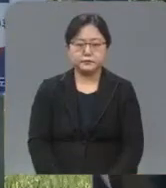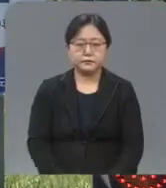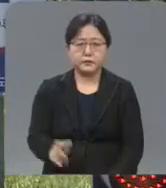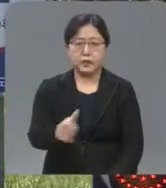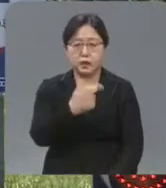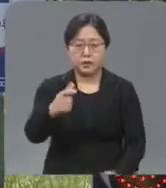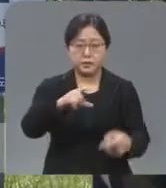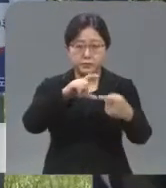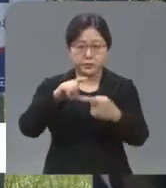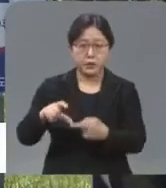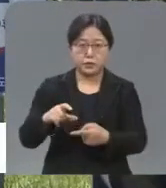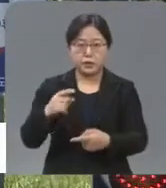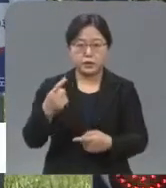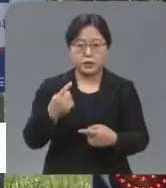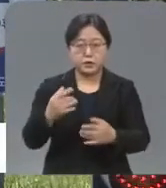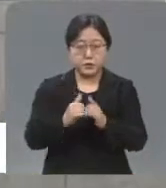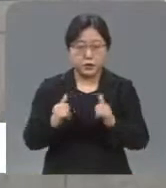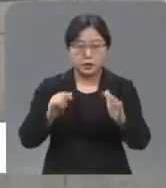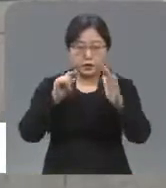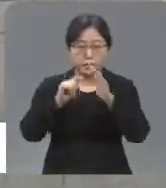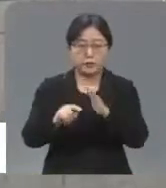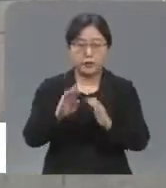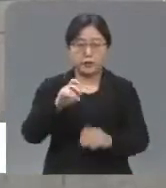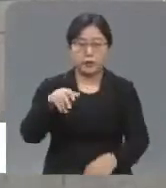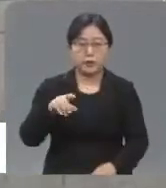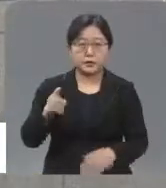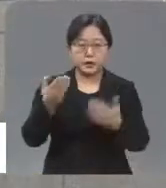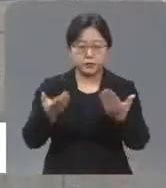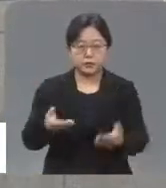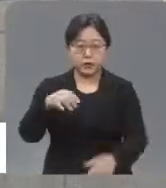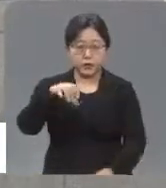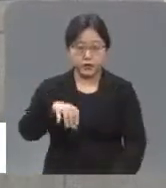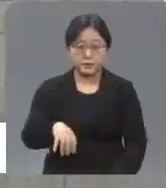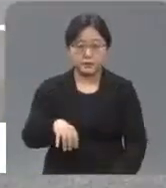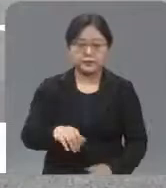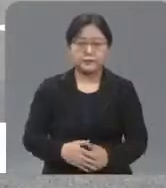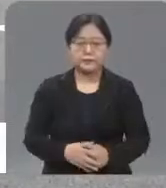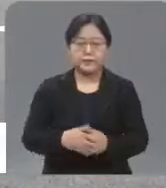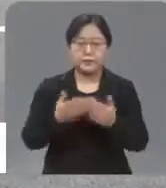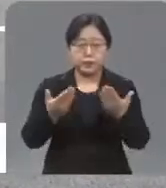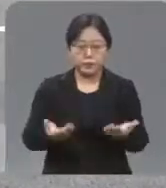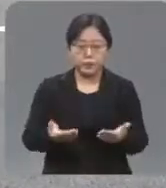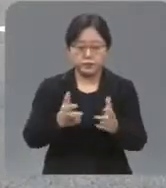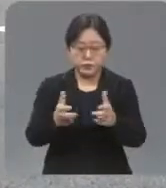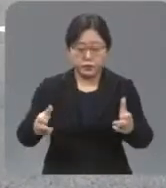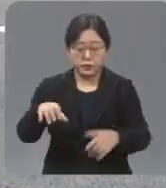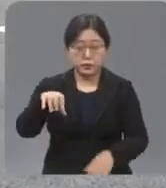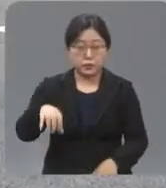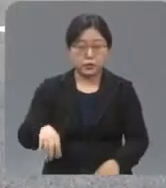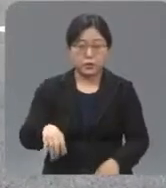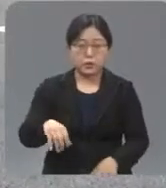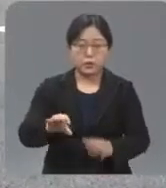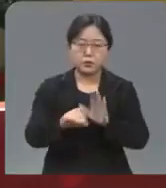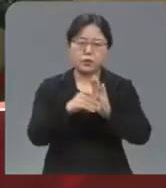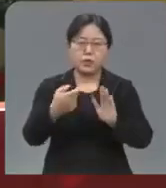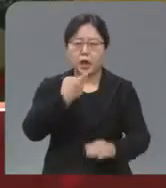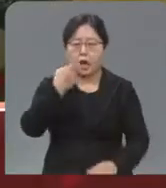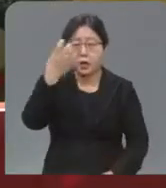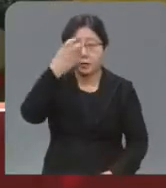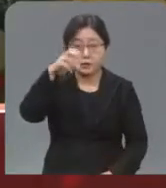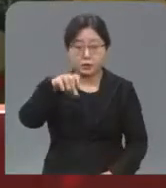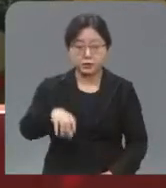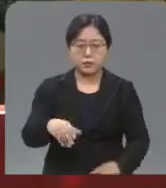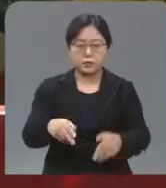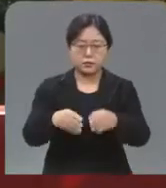하루 평균 1,000명이 넘는 사람들이 다녀가는 백양사 휴게소입니다. 휴게소 주차장 한쪽에 코로나19 임시